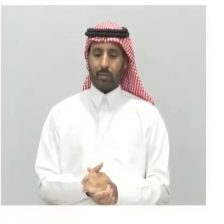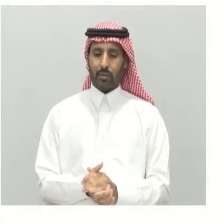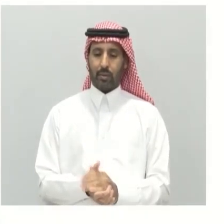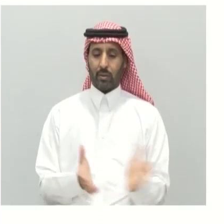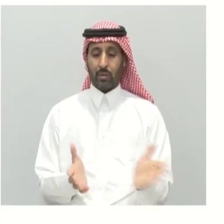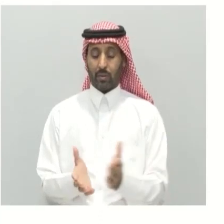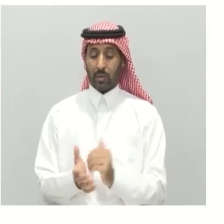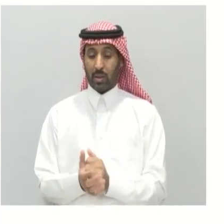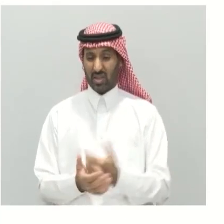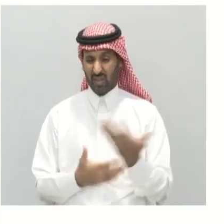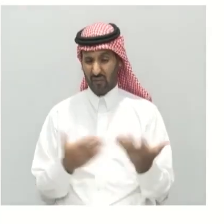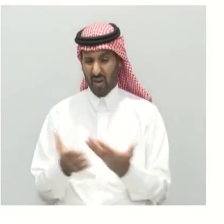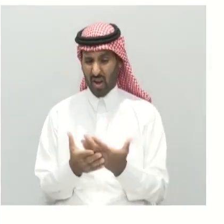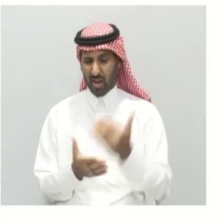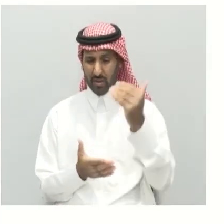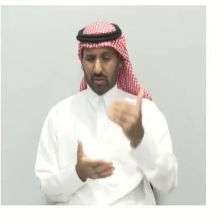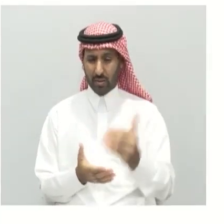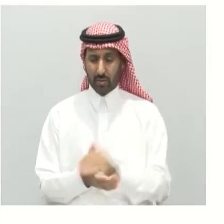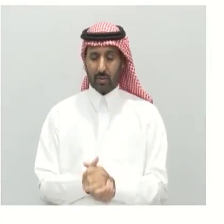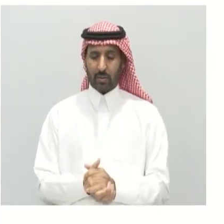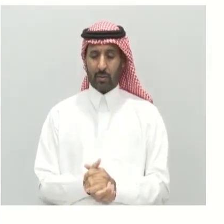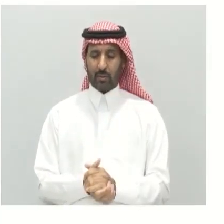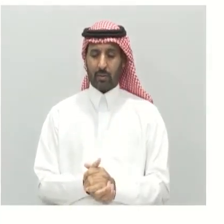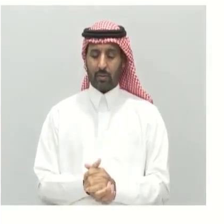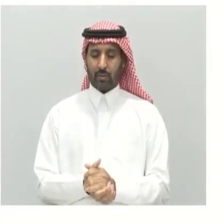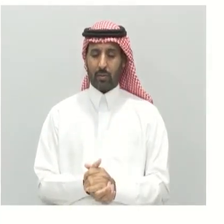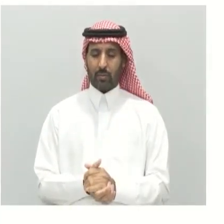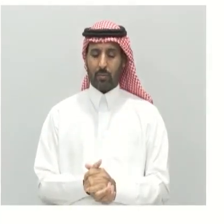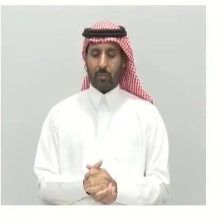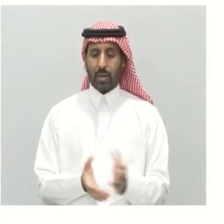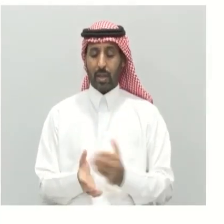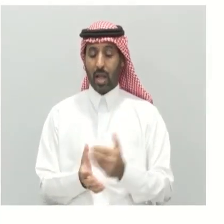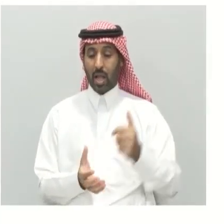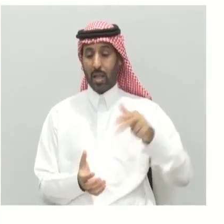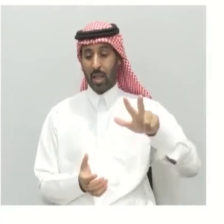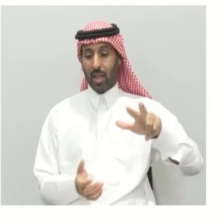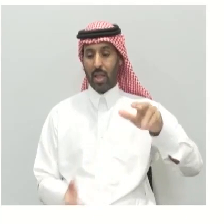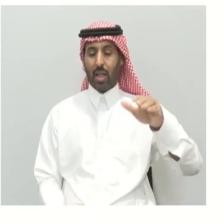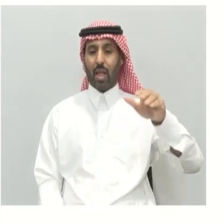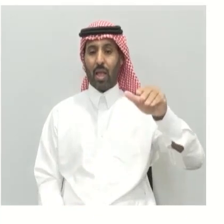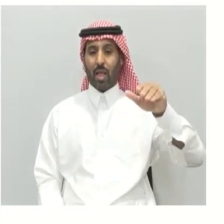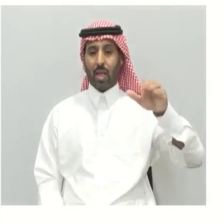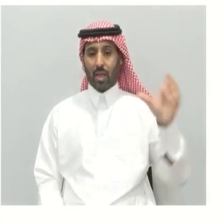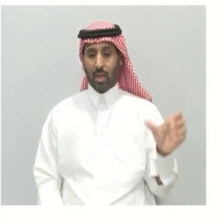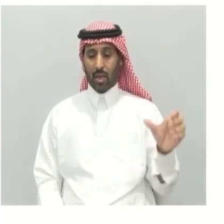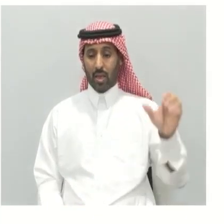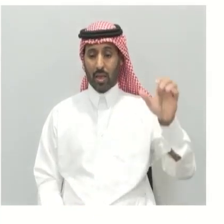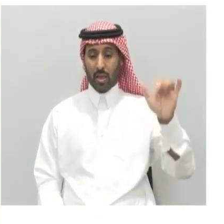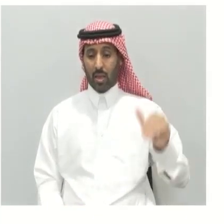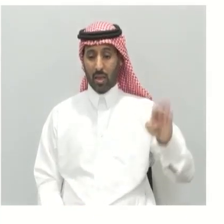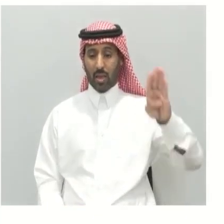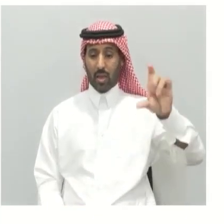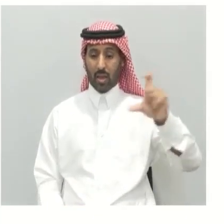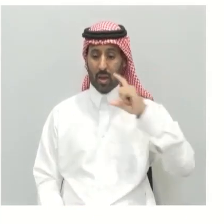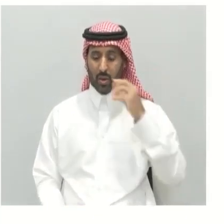المؤكسد التفاعلات التاليه او التفاعل بين النيكل وكلوريد النحاس الثنائي موضح معطيك المعادله وعطيك